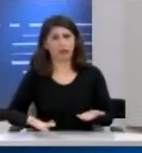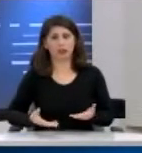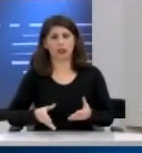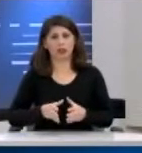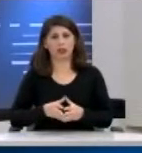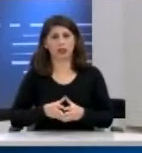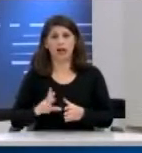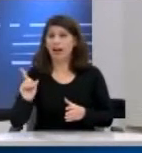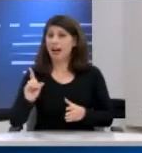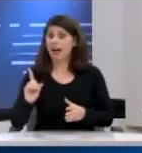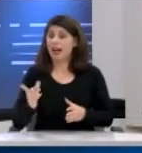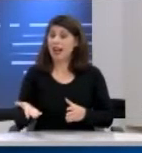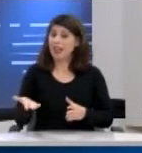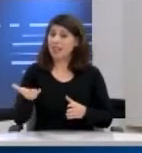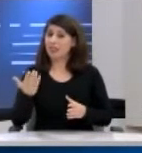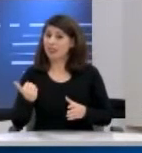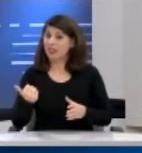Όμως δεν έχετε